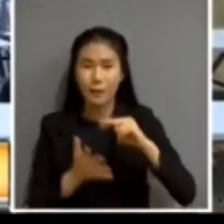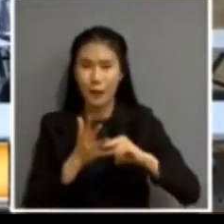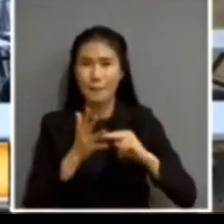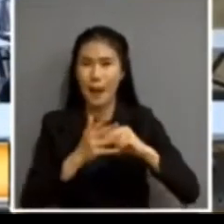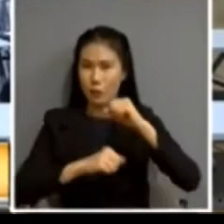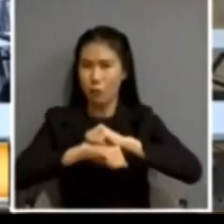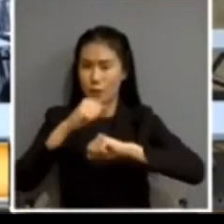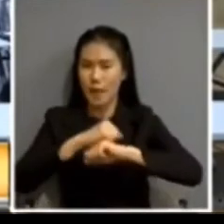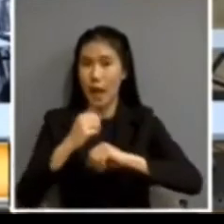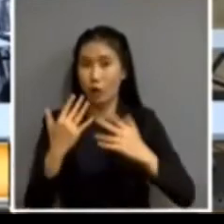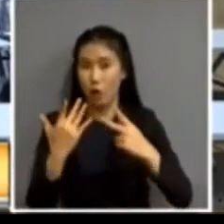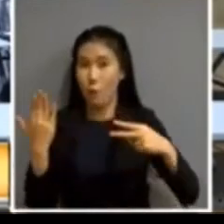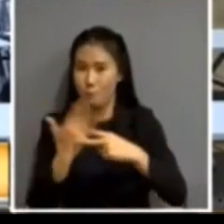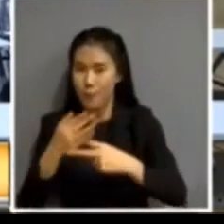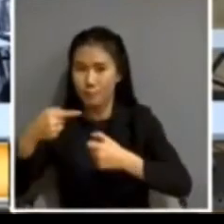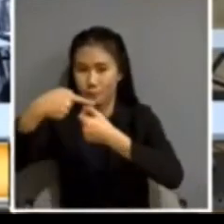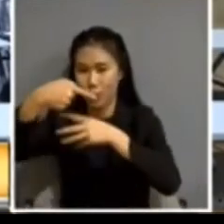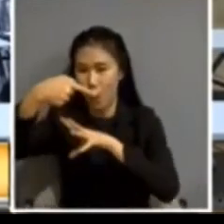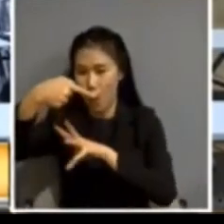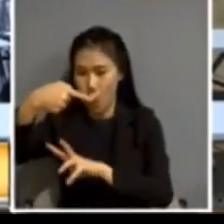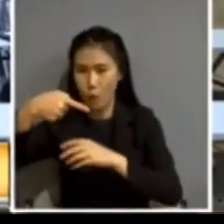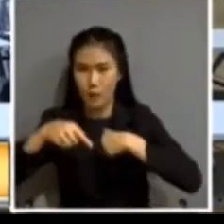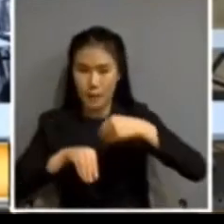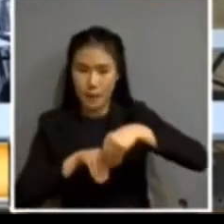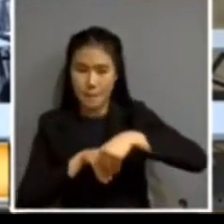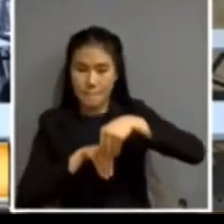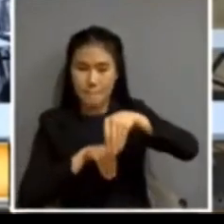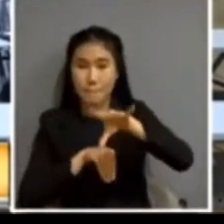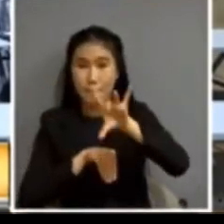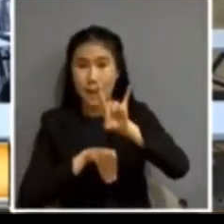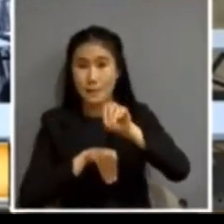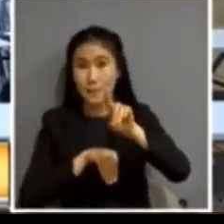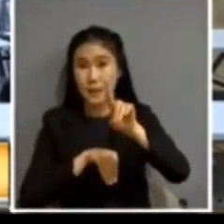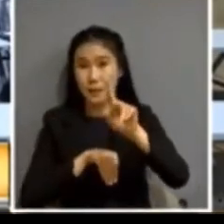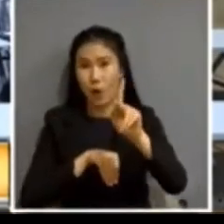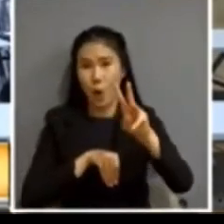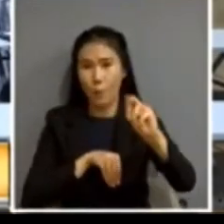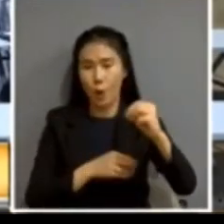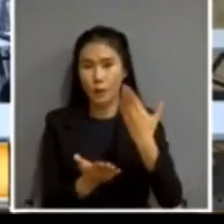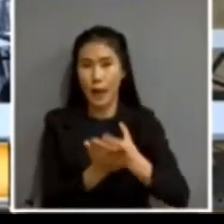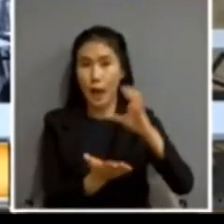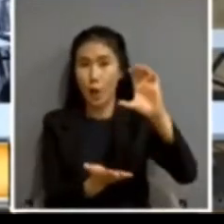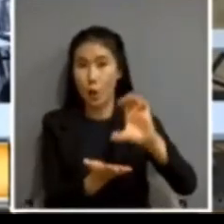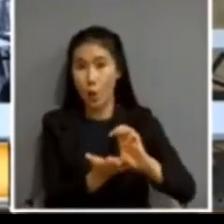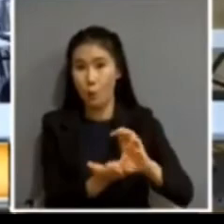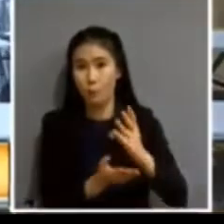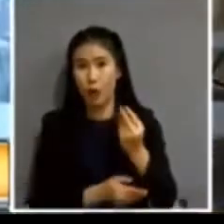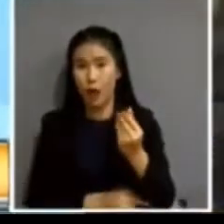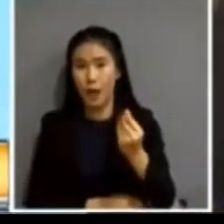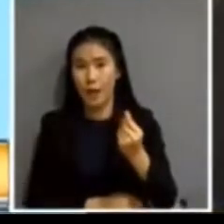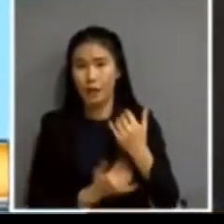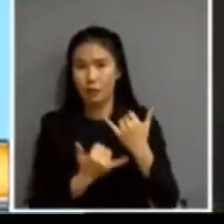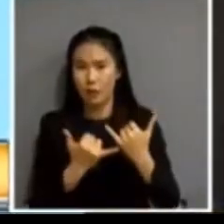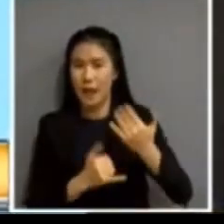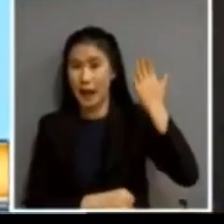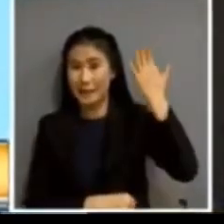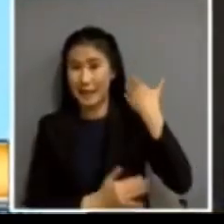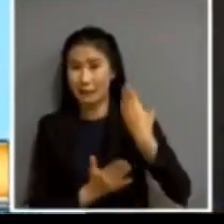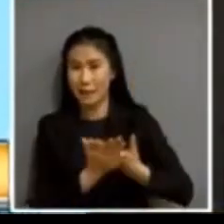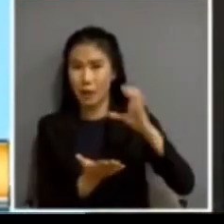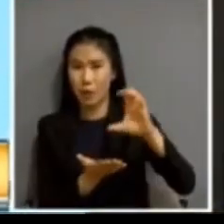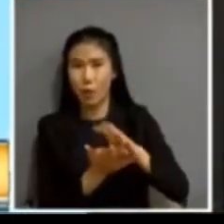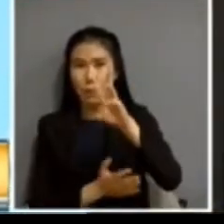โครงการระยะทาง81กิโลเมตรวงเงินงบประมาณในช่วงที่อยู่ระหว่างก่อสร้